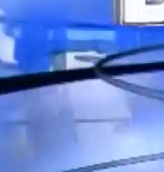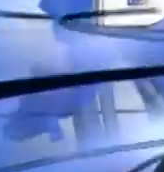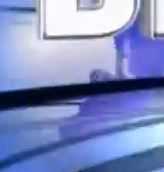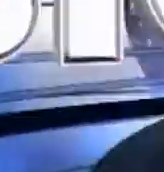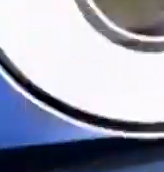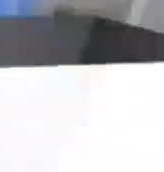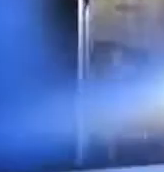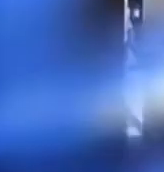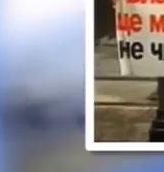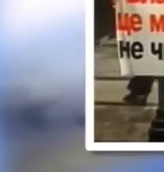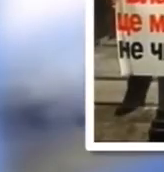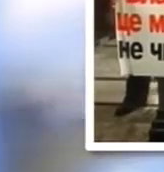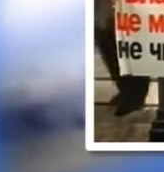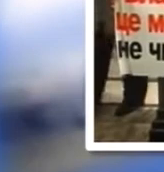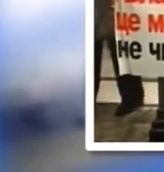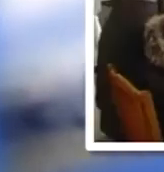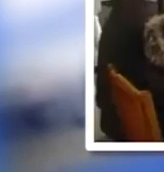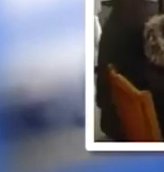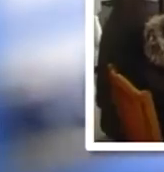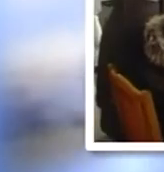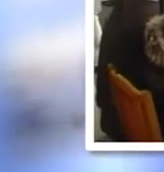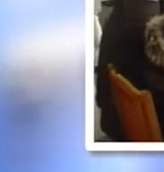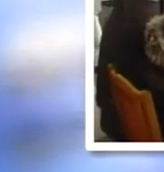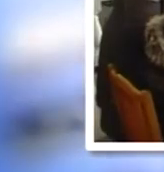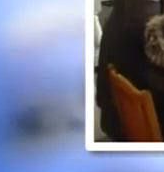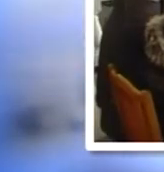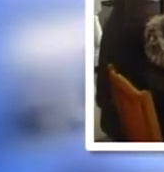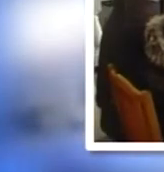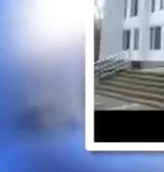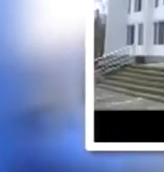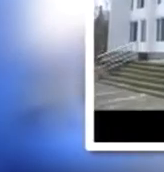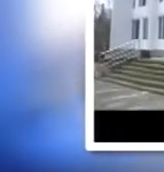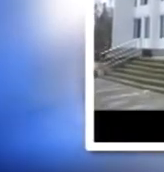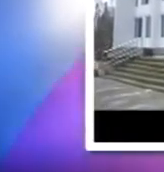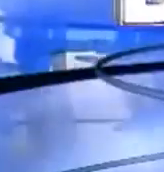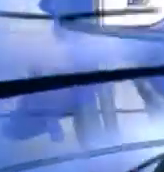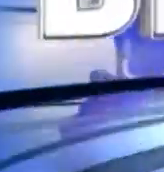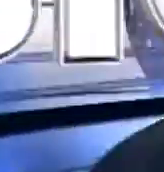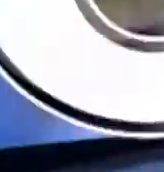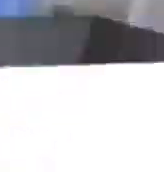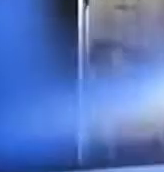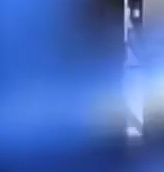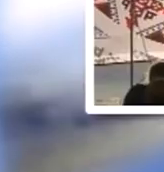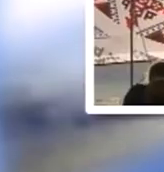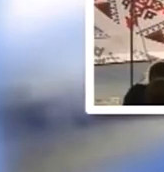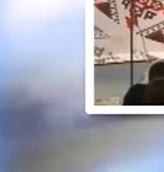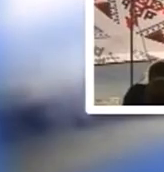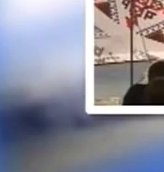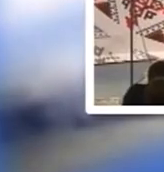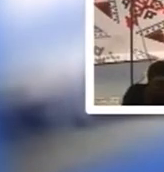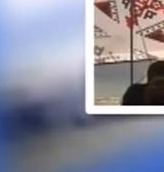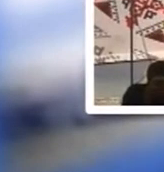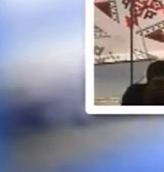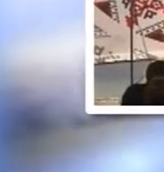центрі? Тернополяни вимагають зупинити будівництво на території Палацу культури «Березіль». В